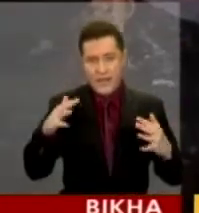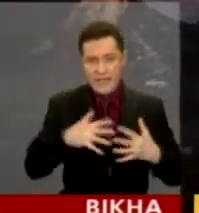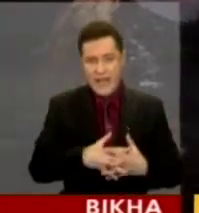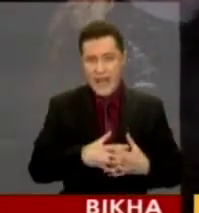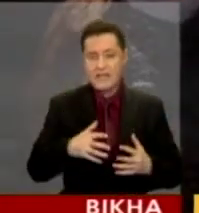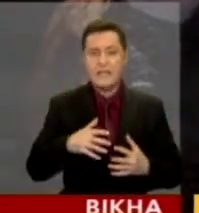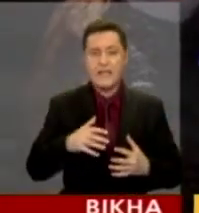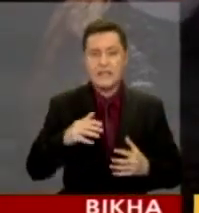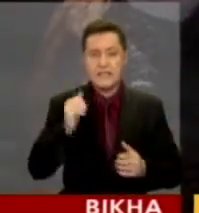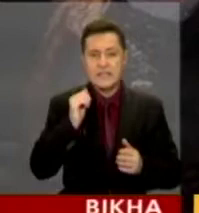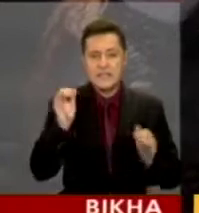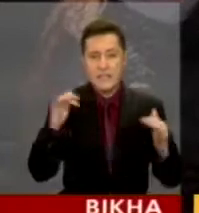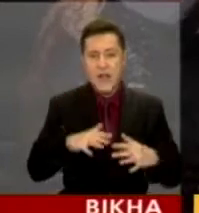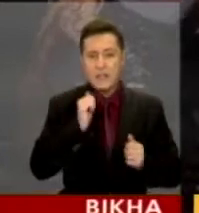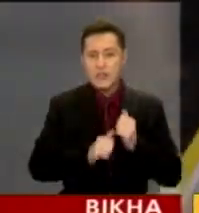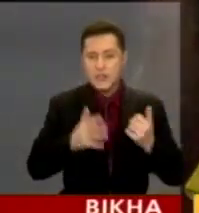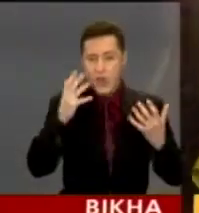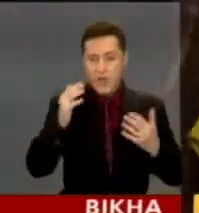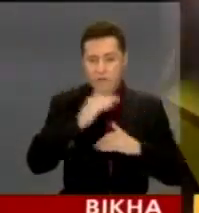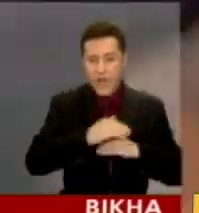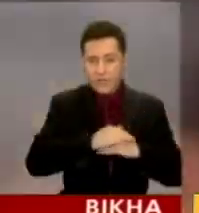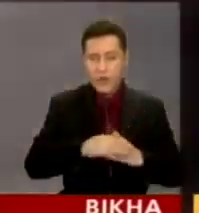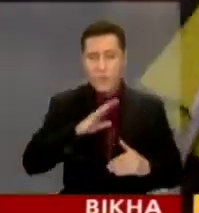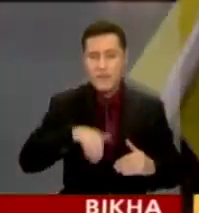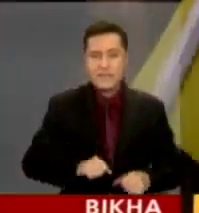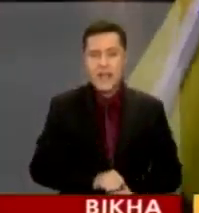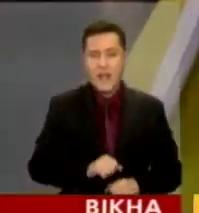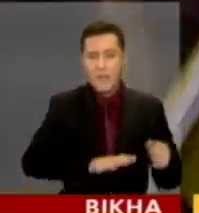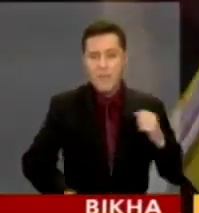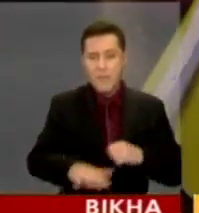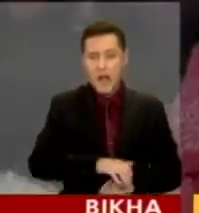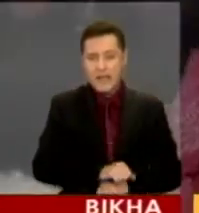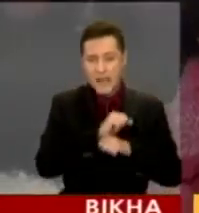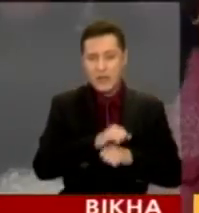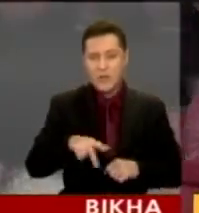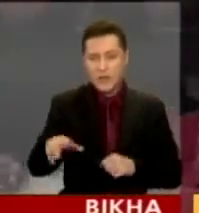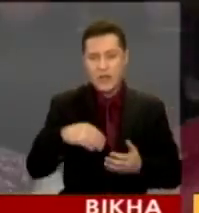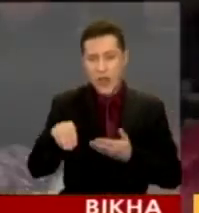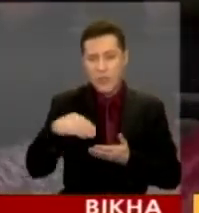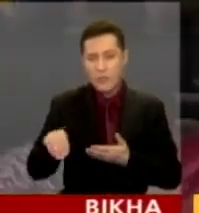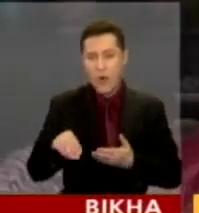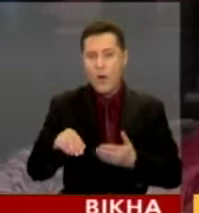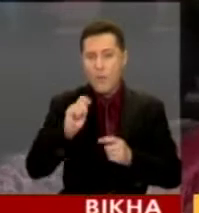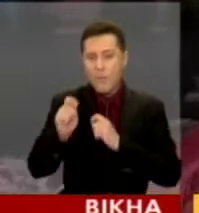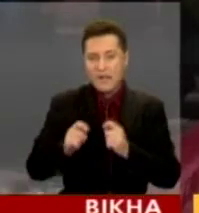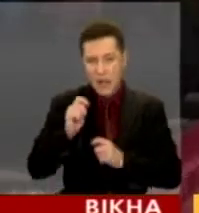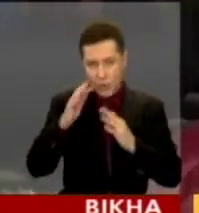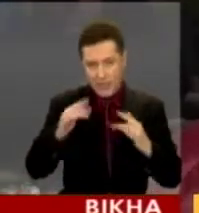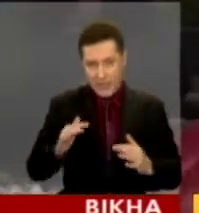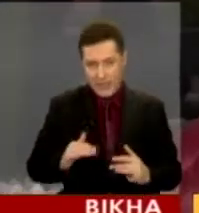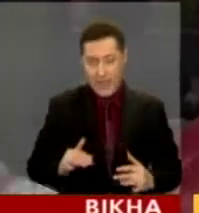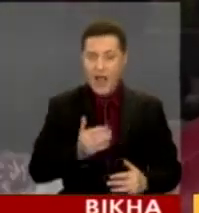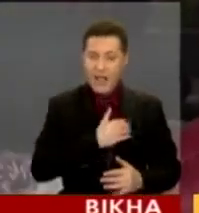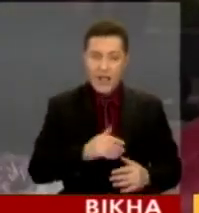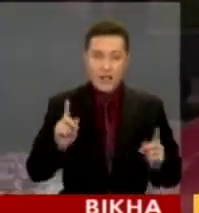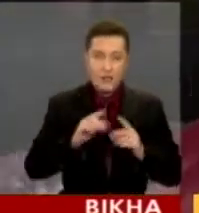Але містяни не забувають і про новорічні свята, і опісля Майдану вирушають по подарунки. Хотіли, щоб праздники все-таки состоялись,